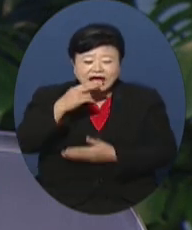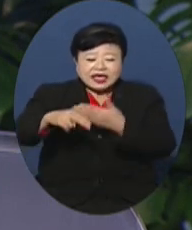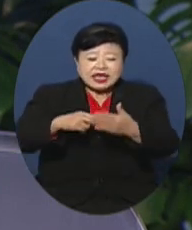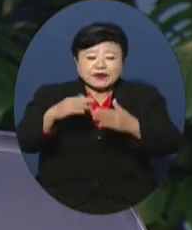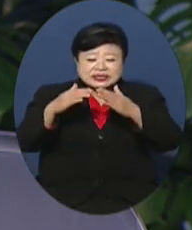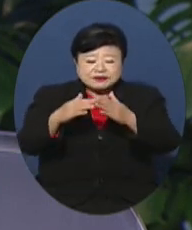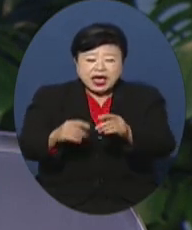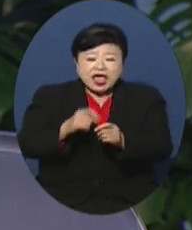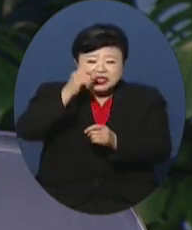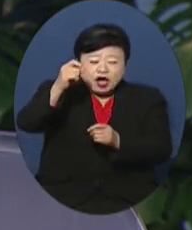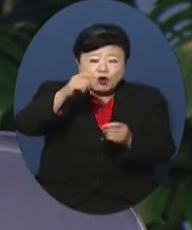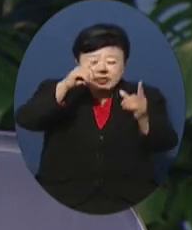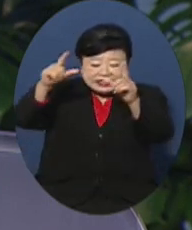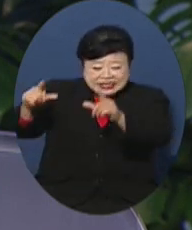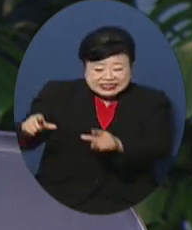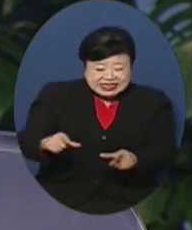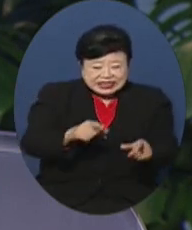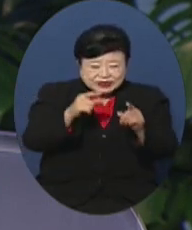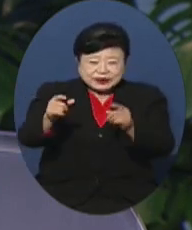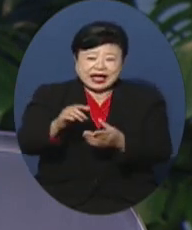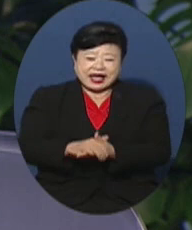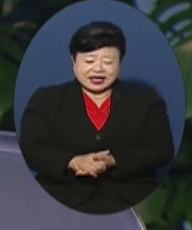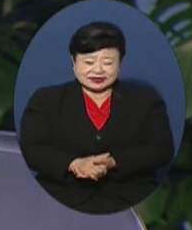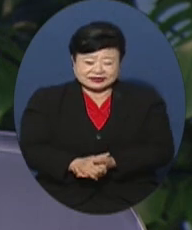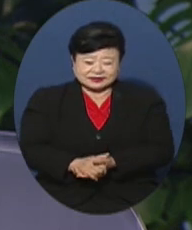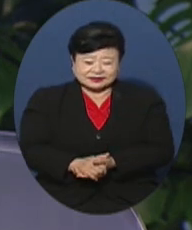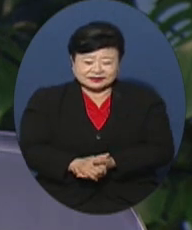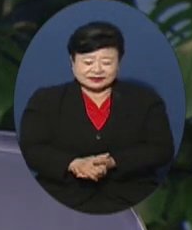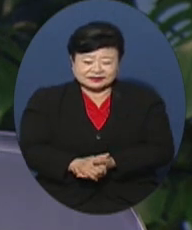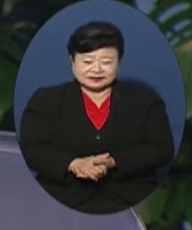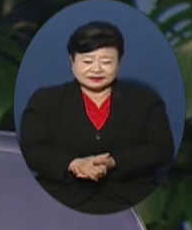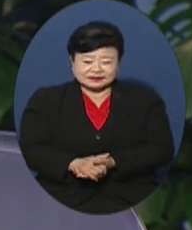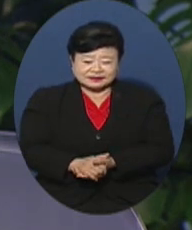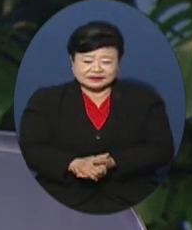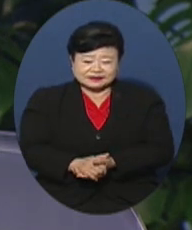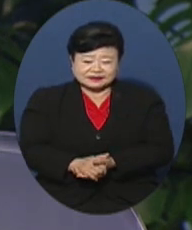내가 야훼의 집에 영원히 살리로다 라고 말씀합니다.